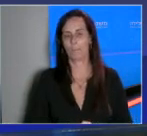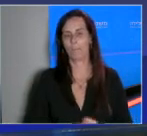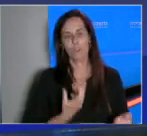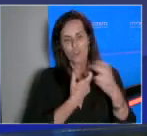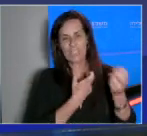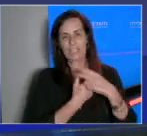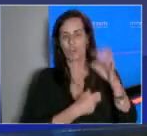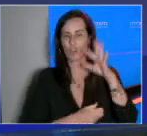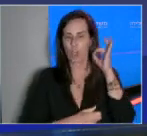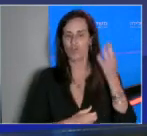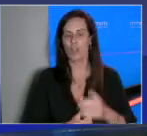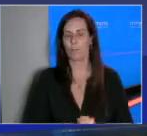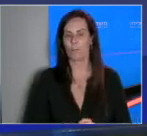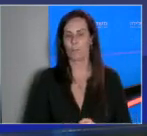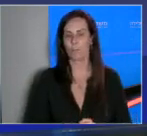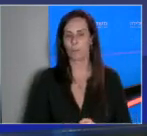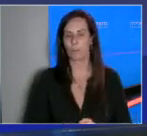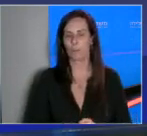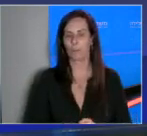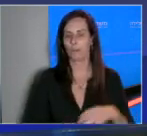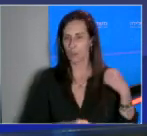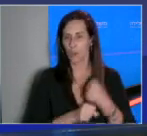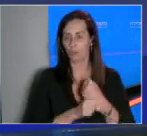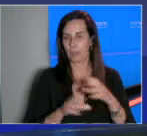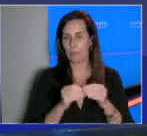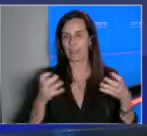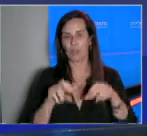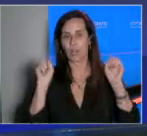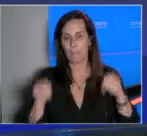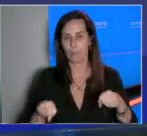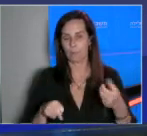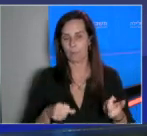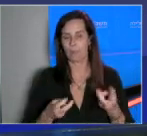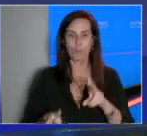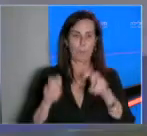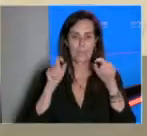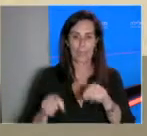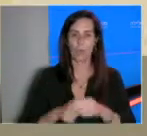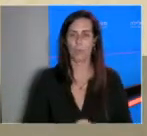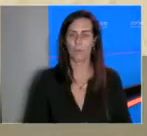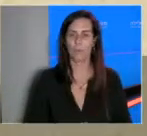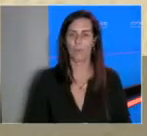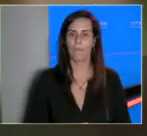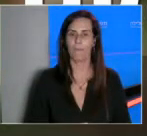שיסטרפו עוד נשים שהן עובדות דרך חברות קבלן שמנצילים אותם,